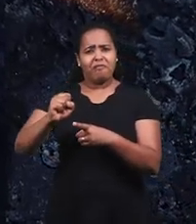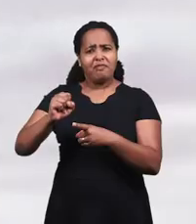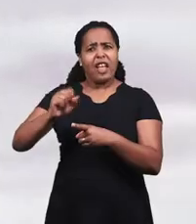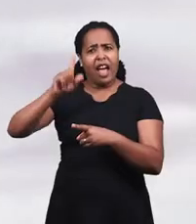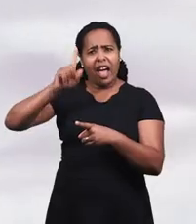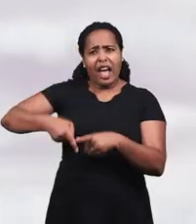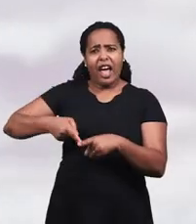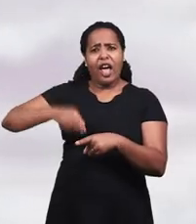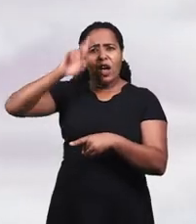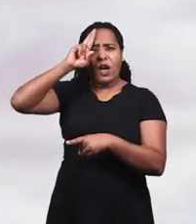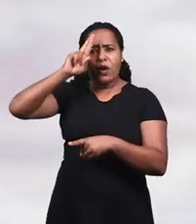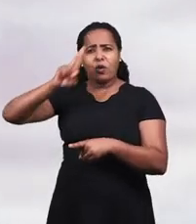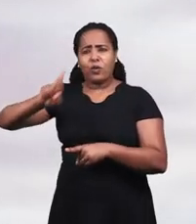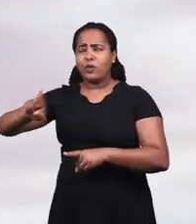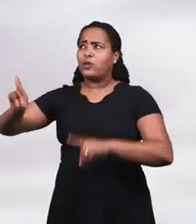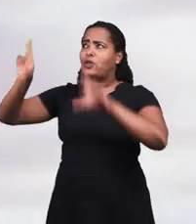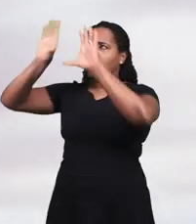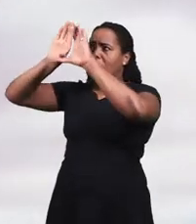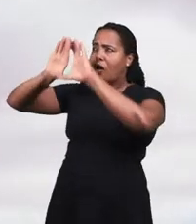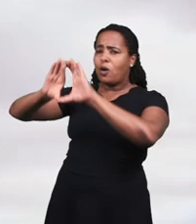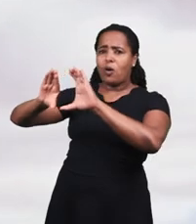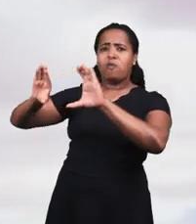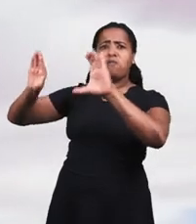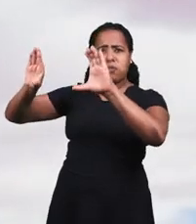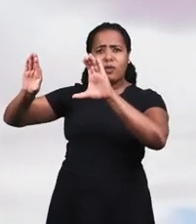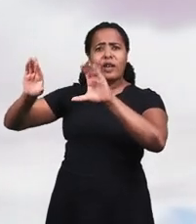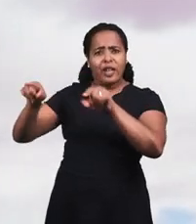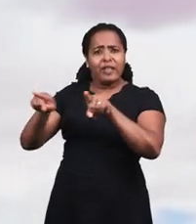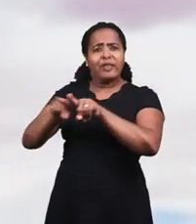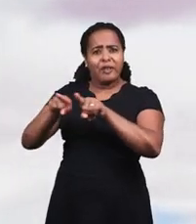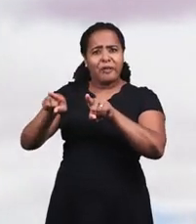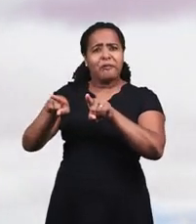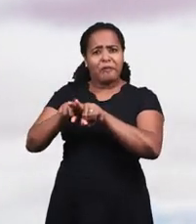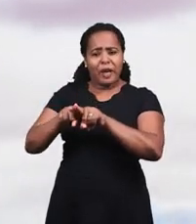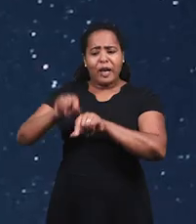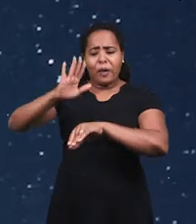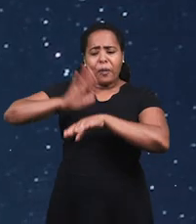Он Господь великих небес.